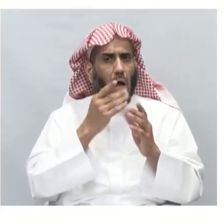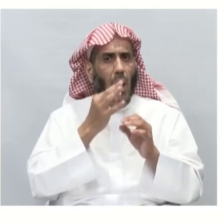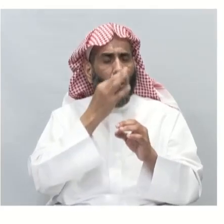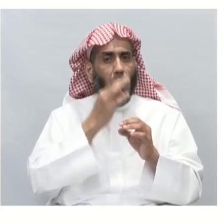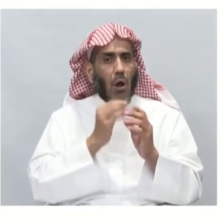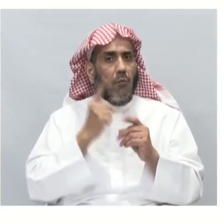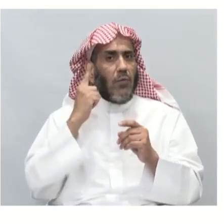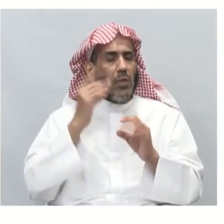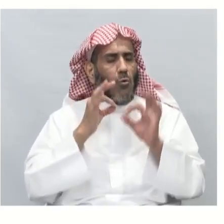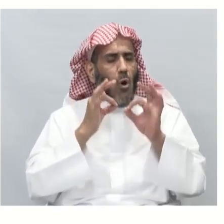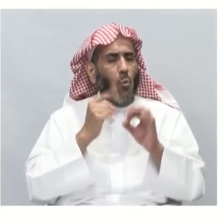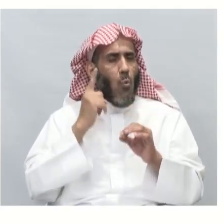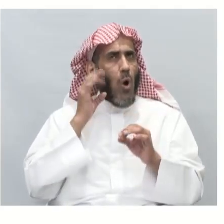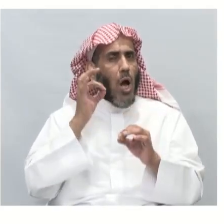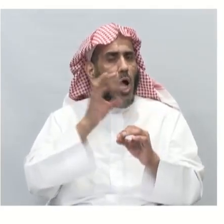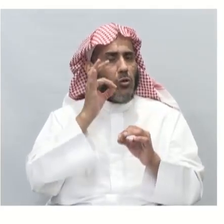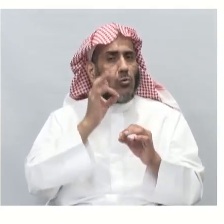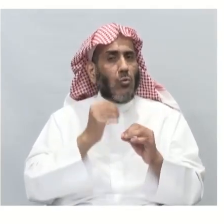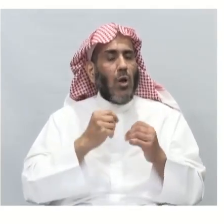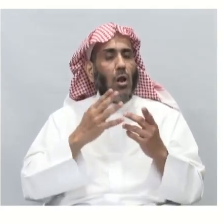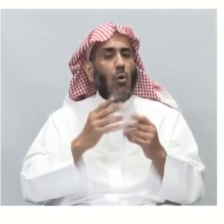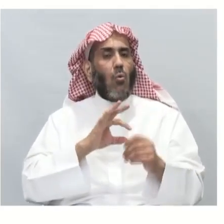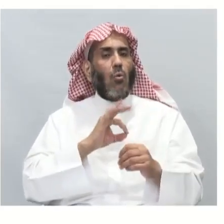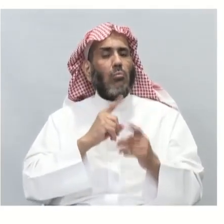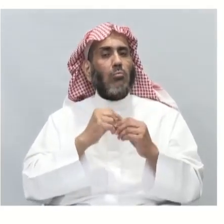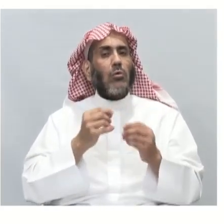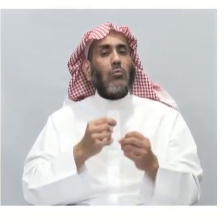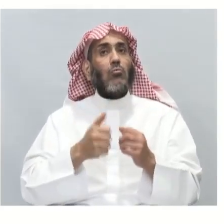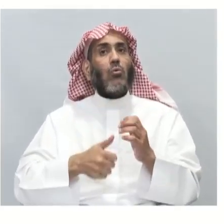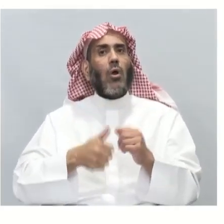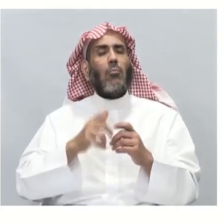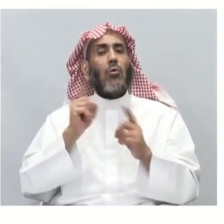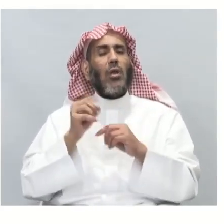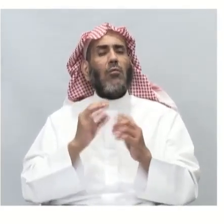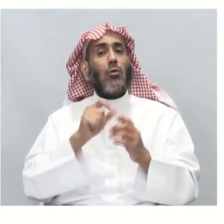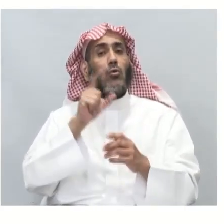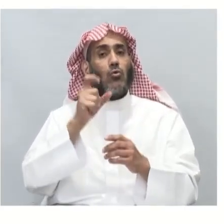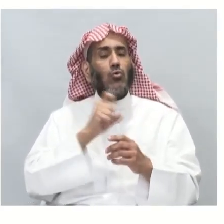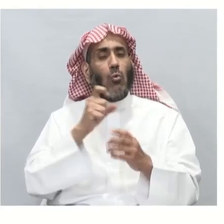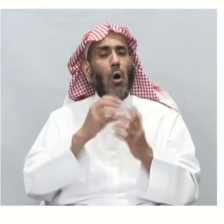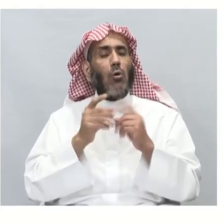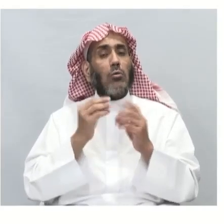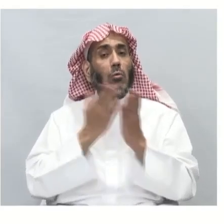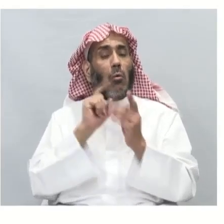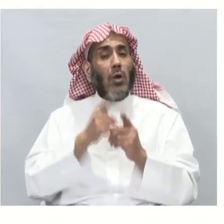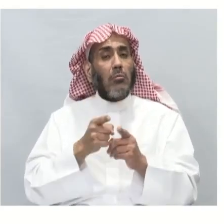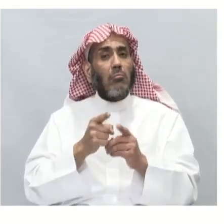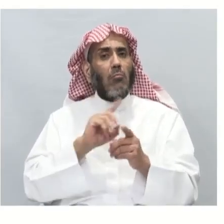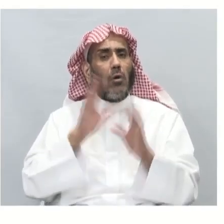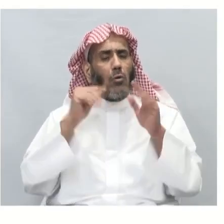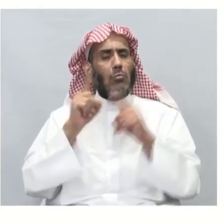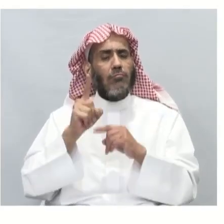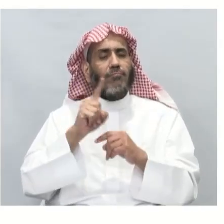فاستمعوا له وانصتوا لعلكم ترحمون طيب فقط هذه صلاه الجمعه او خطبه الجمعه والاستماع الى تلاوه القران لا هناك